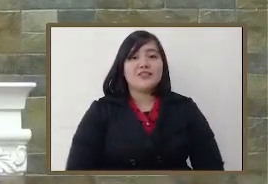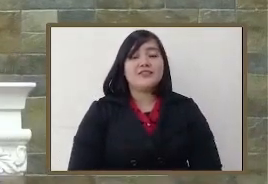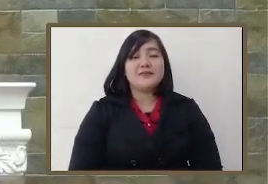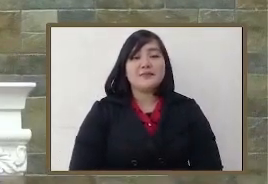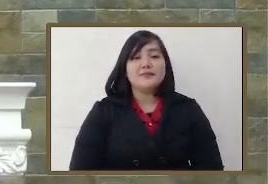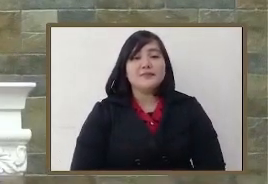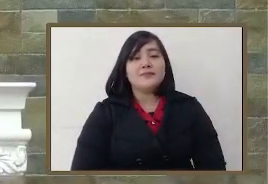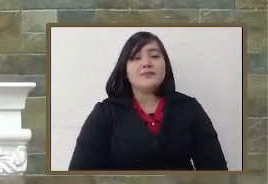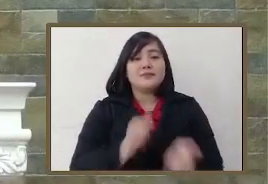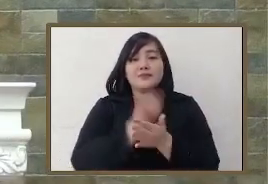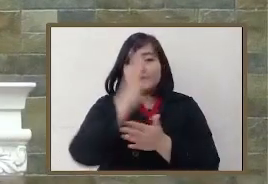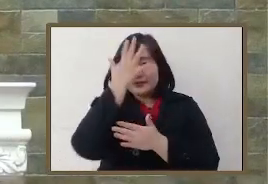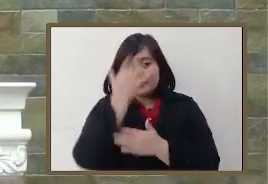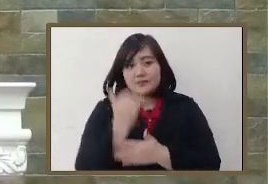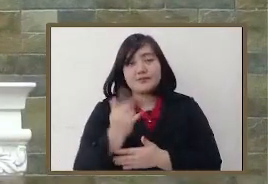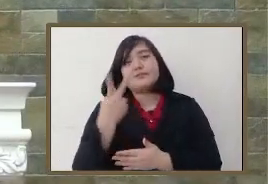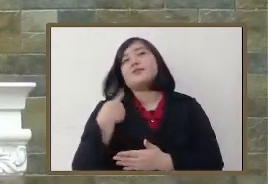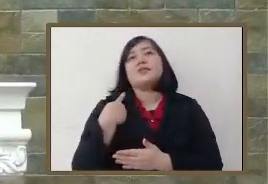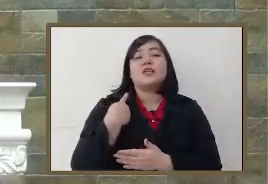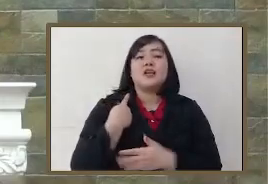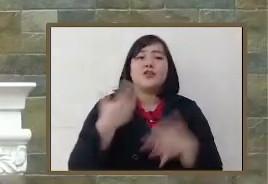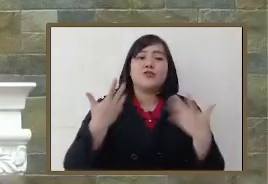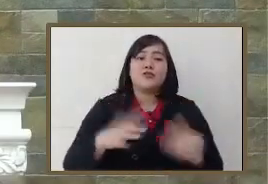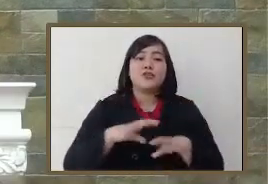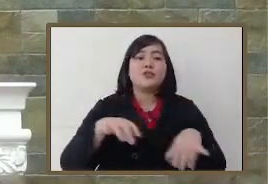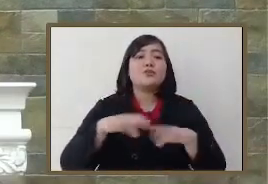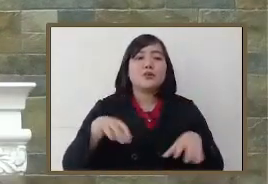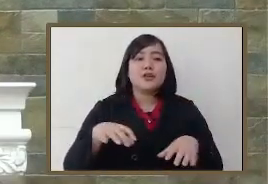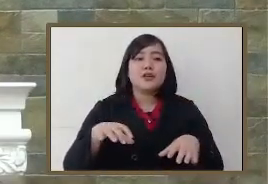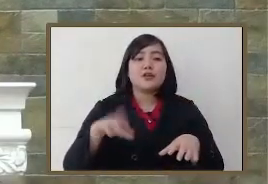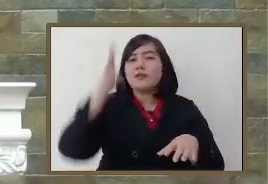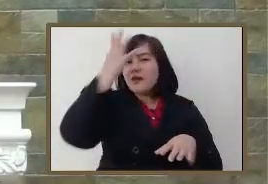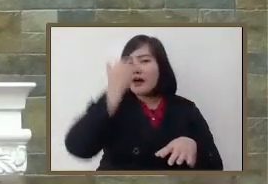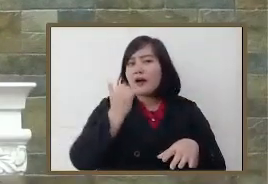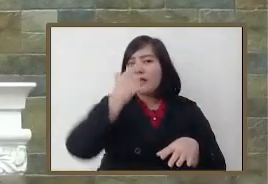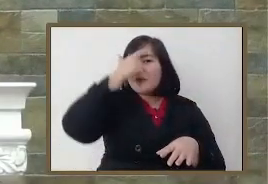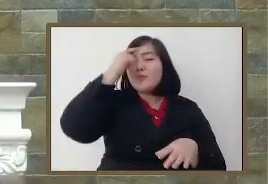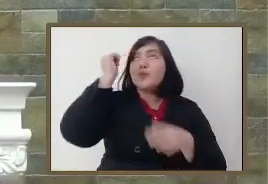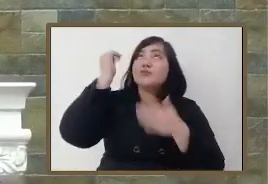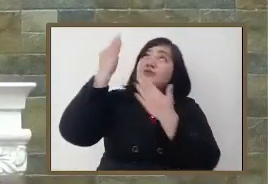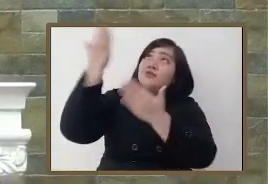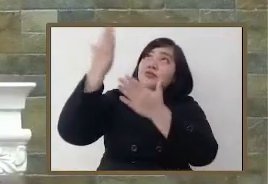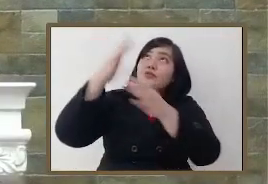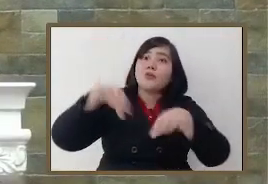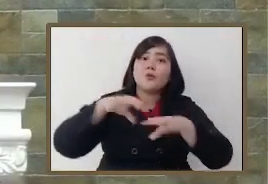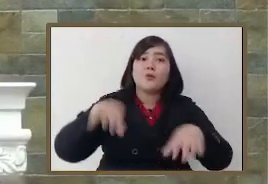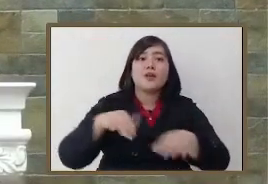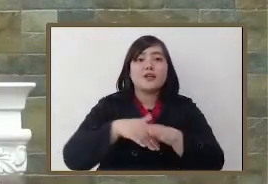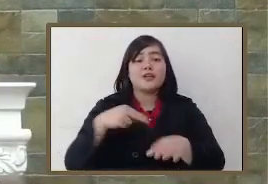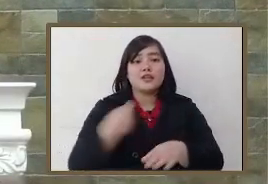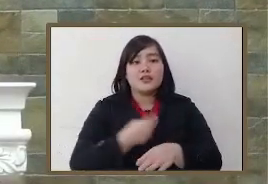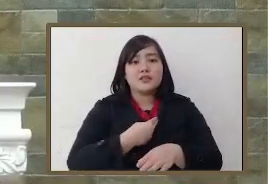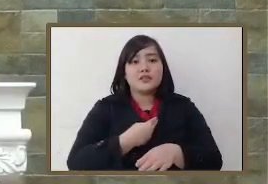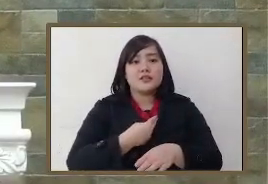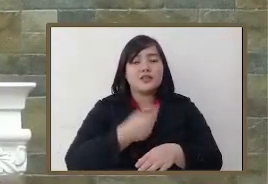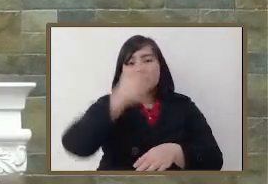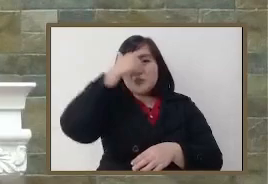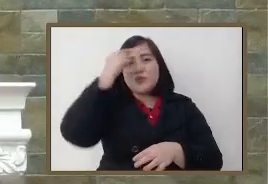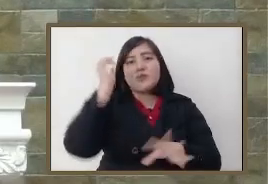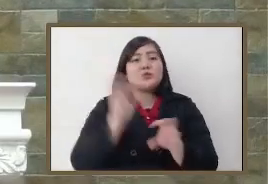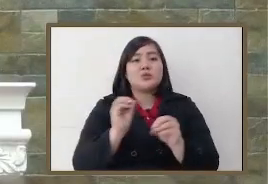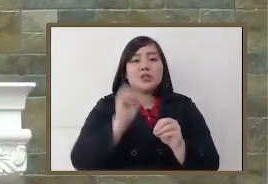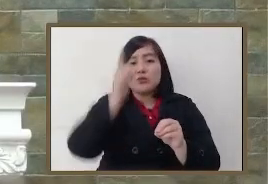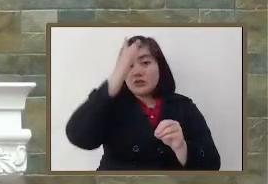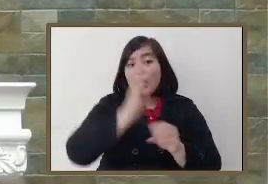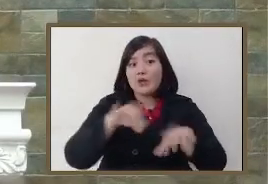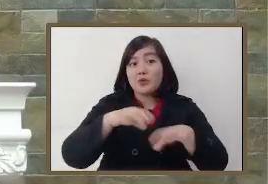Kaya nga may accomplishment tayo sa Diyos eh. Bakit? Diyos ang nagtrabaho sa atin. Kung hindi ang Diyos ang nagtrabaho sa atin, wala tayong